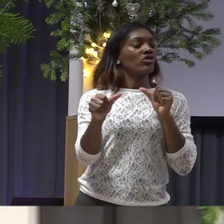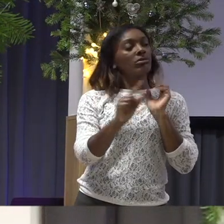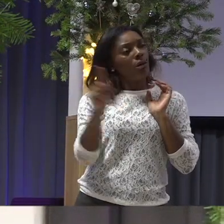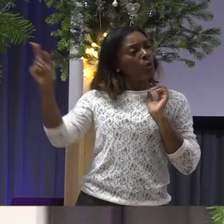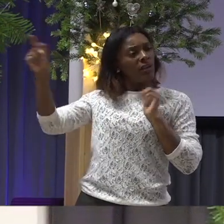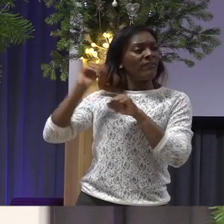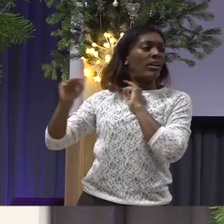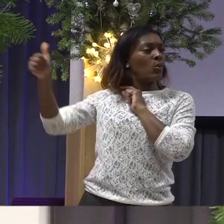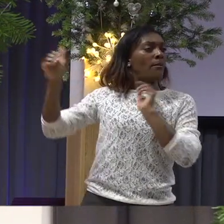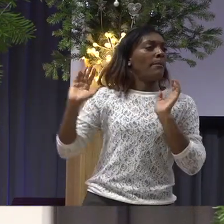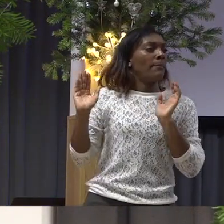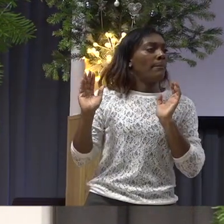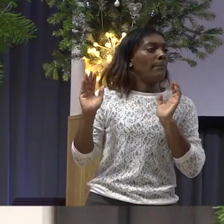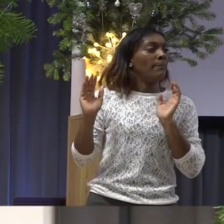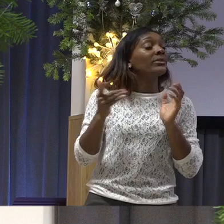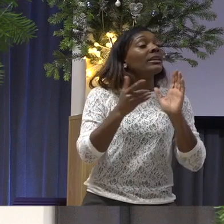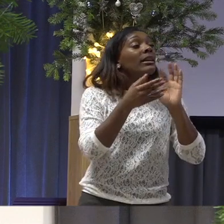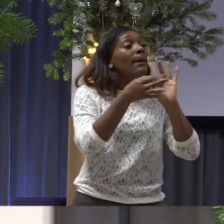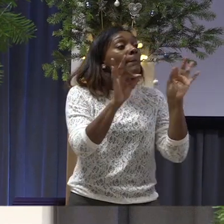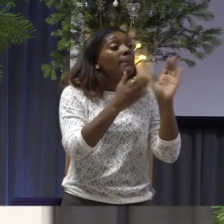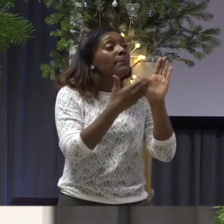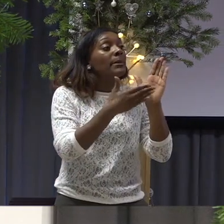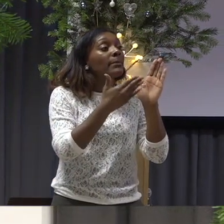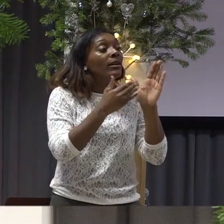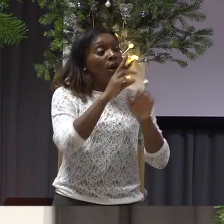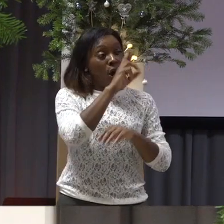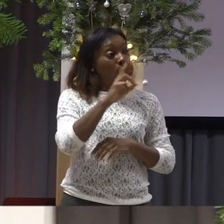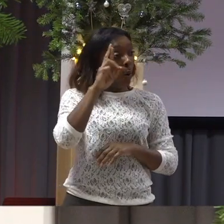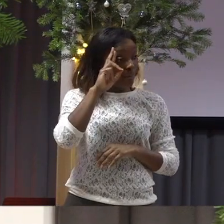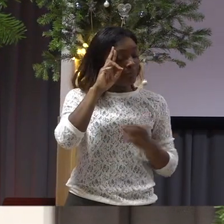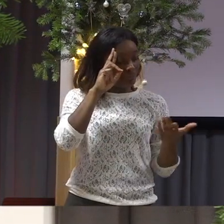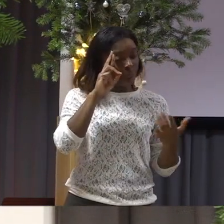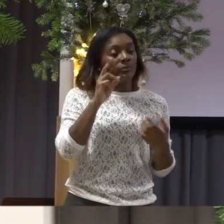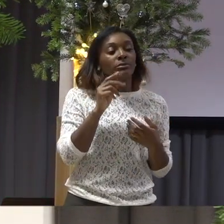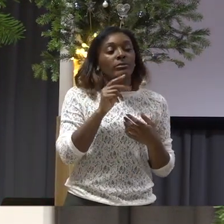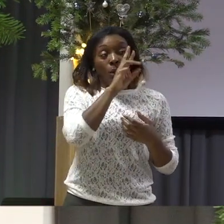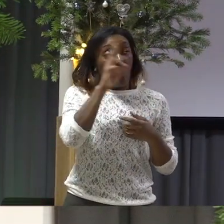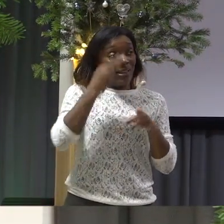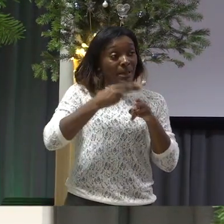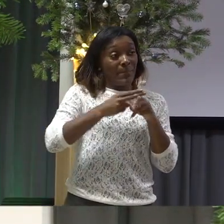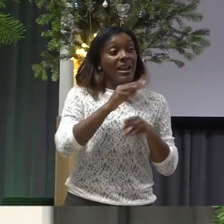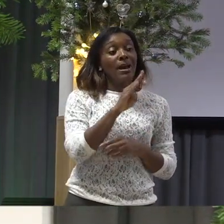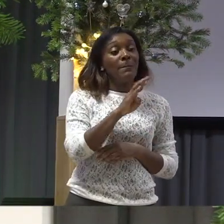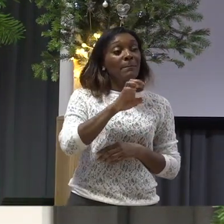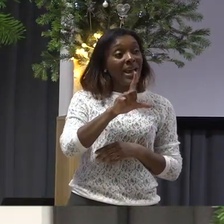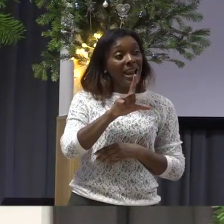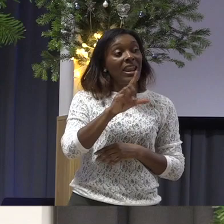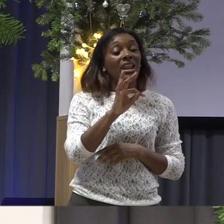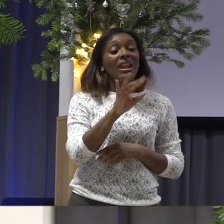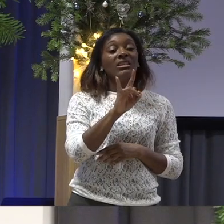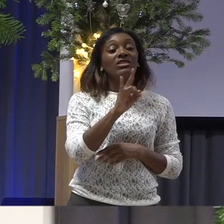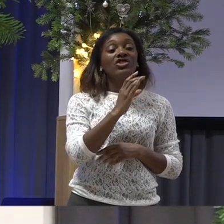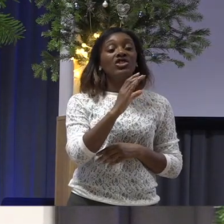roi. Le roi Belteshazzar, fils d'un autre très grand roi. Aujourd'hui, on parle de